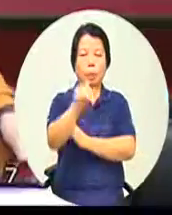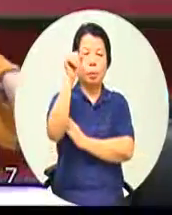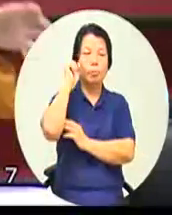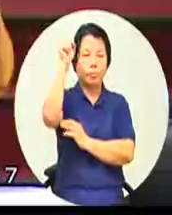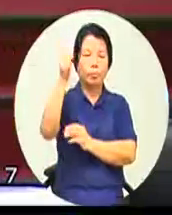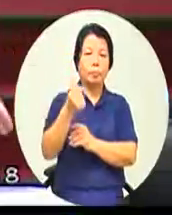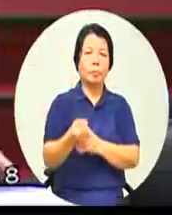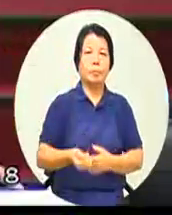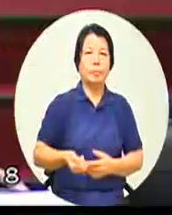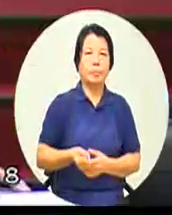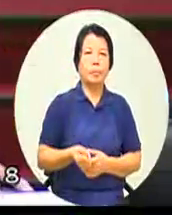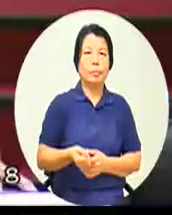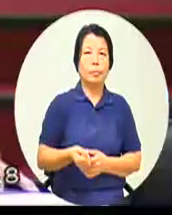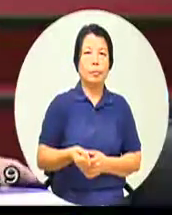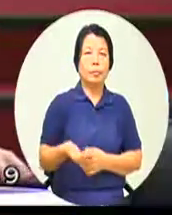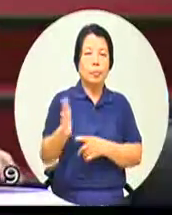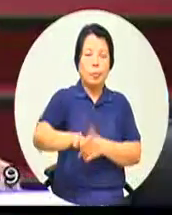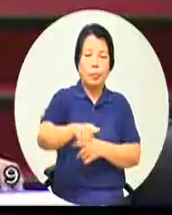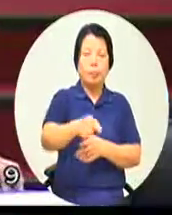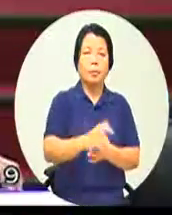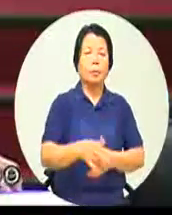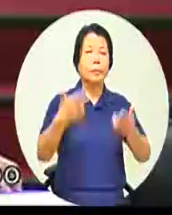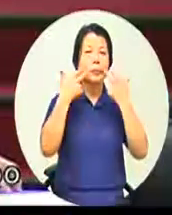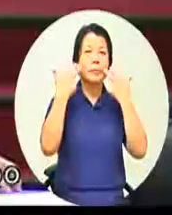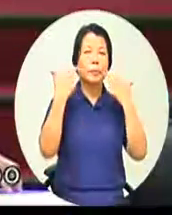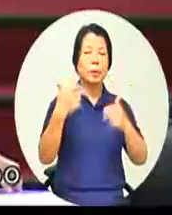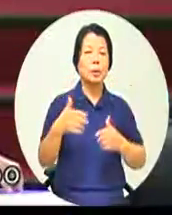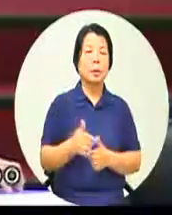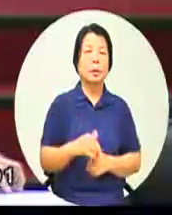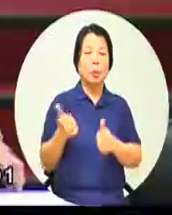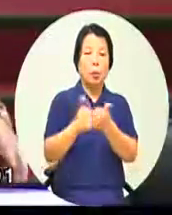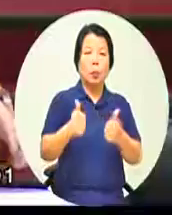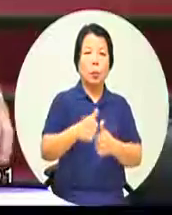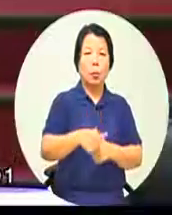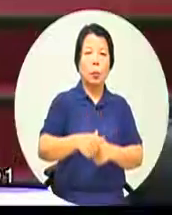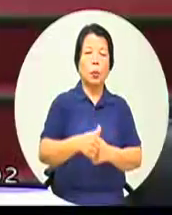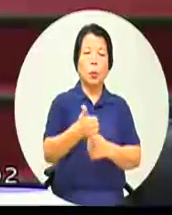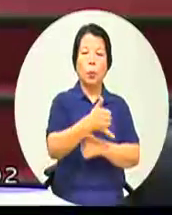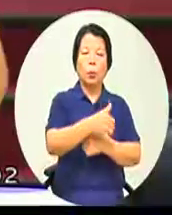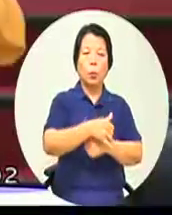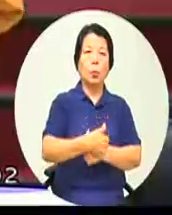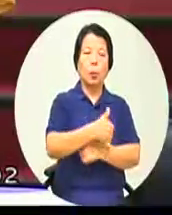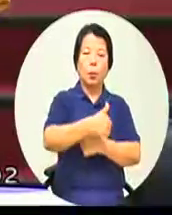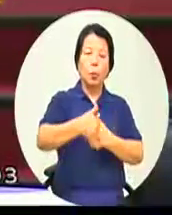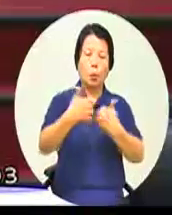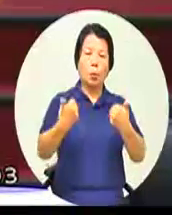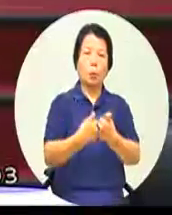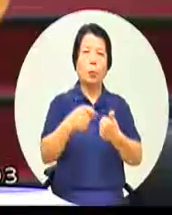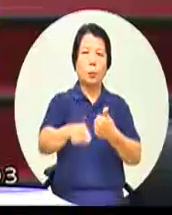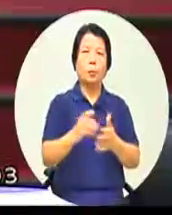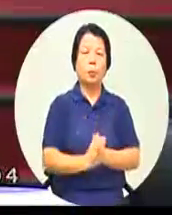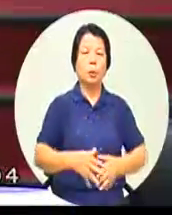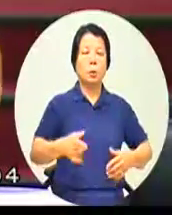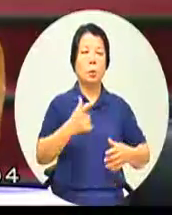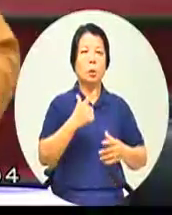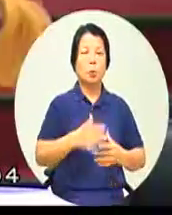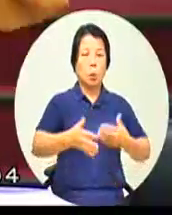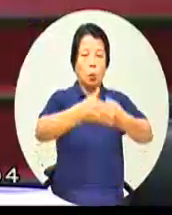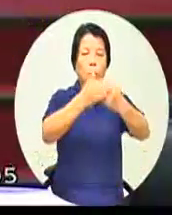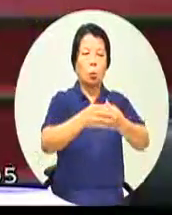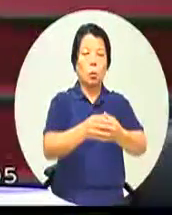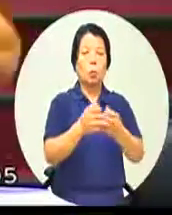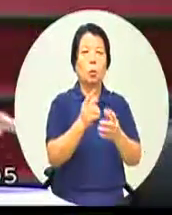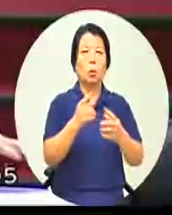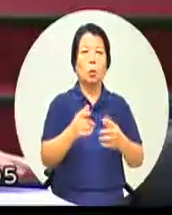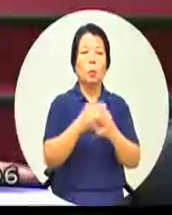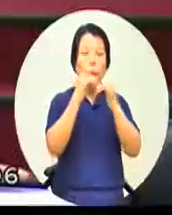为着原住民，下咱的原住民，伊原来去杭州参加讲个做。中国这少数民族啦，讲叫